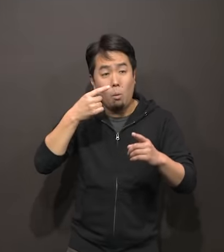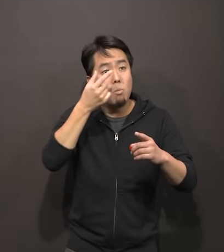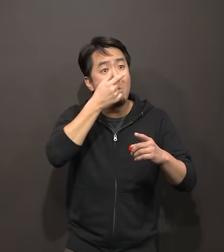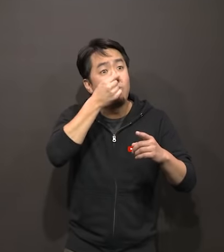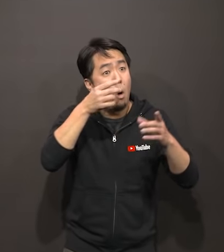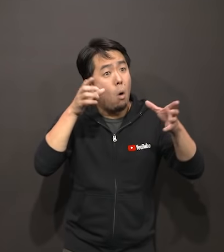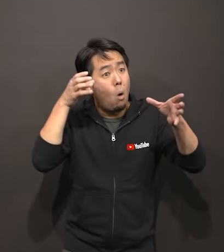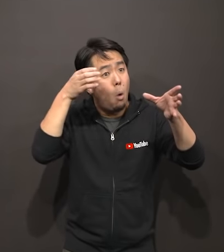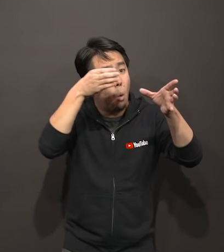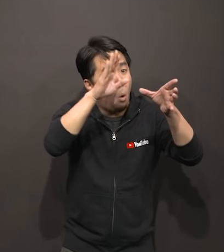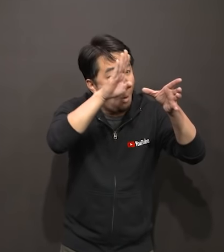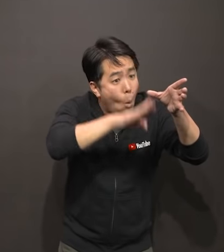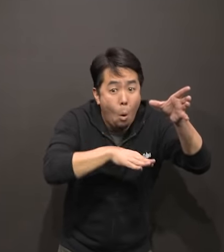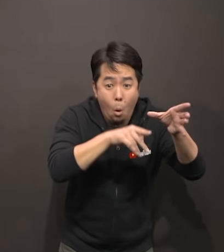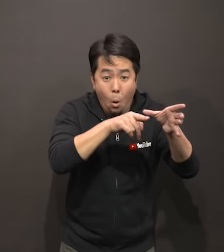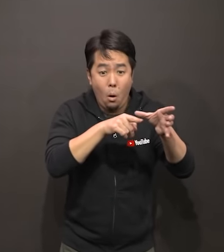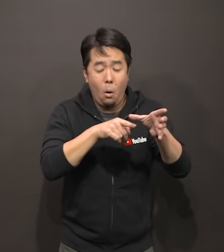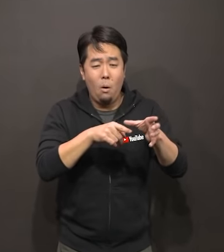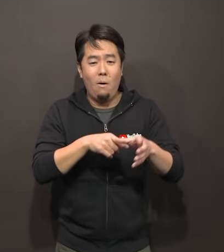えけど 見た? リング届いた